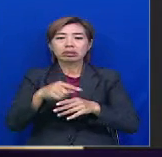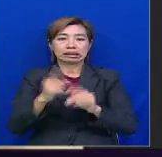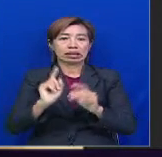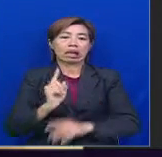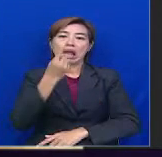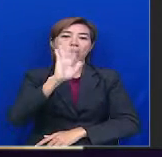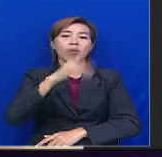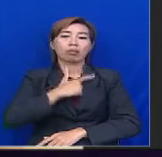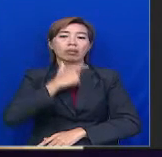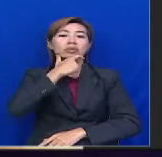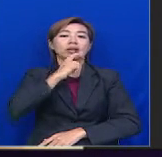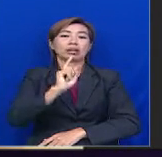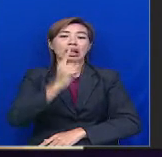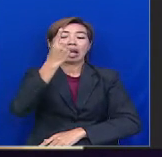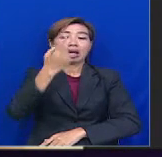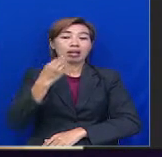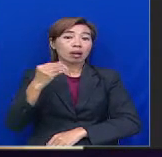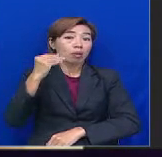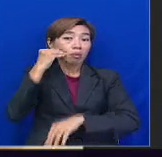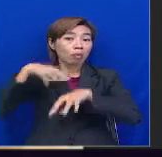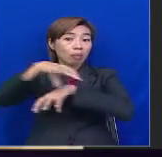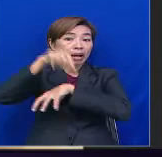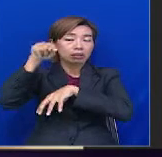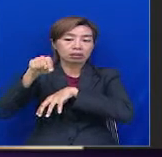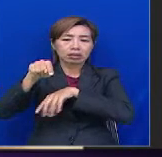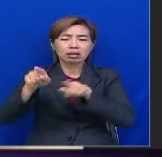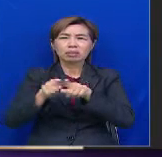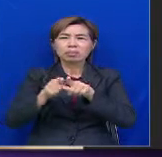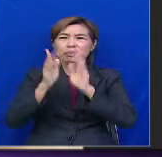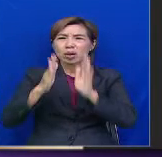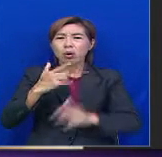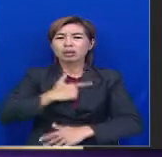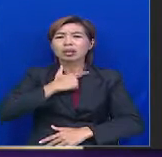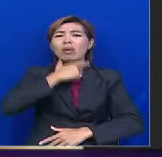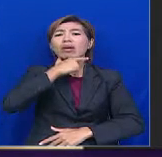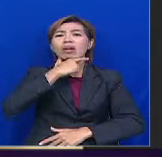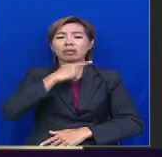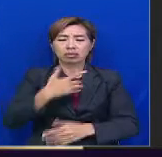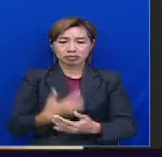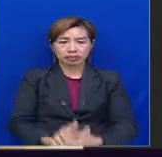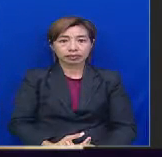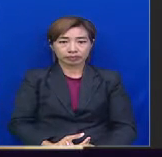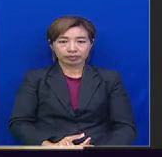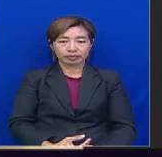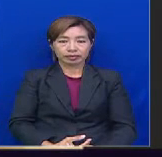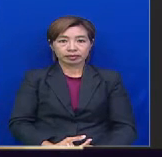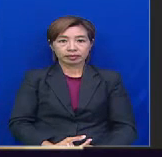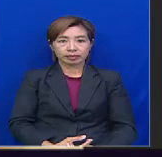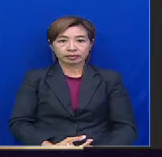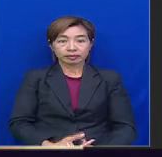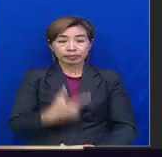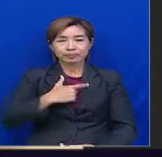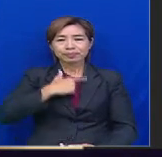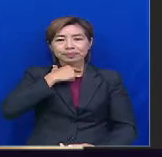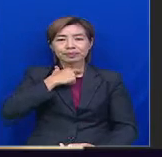ของจังหวัดแม่ฮ่องสรครับโดยหมู่บ้านไม้ซาปเป็นหมู่บ้านของชาวชาวเขาขออภัยครับชาวชนเผ่ากะเหรี่ยงแดง